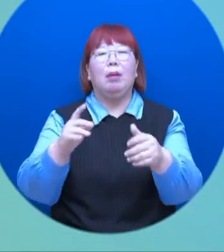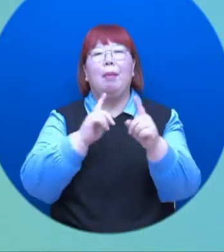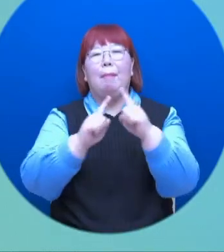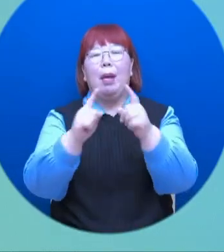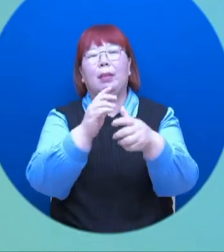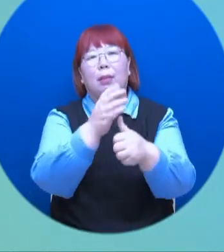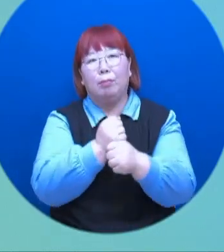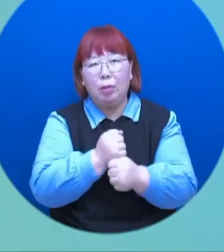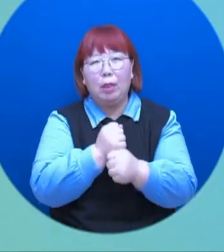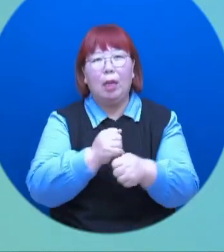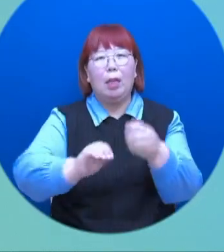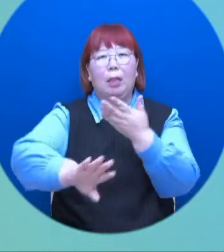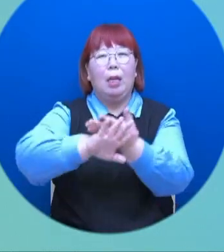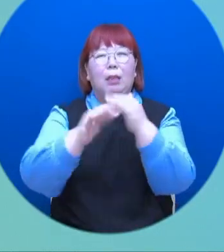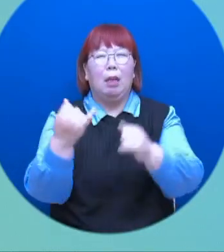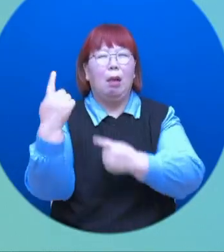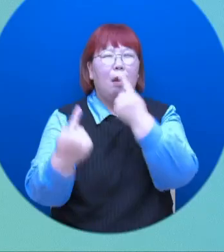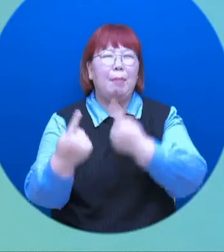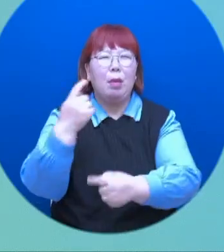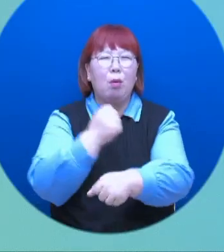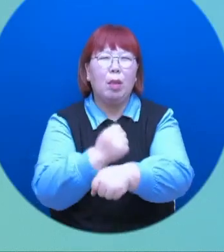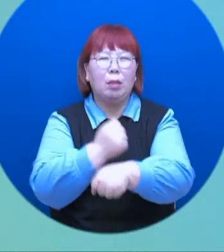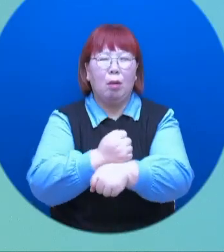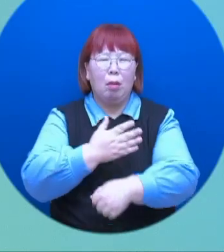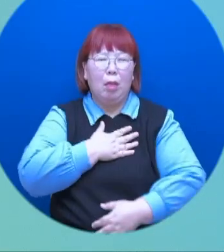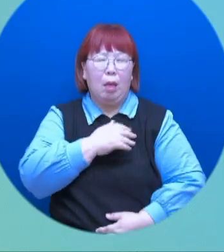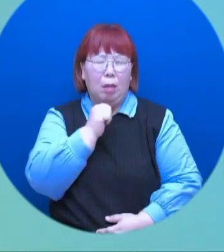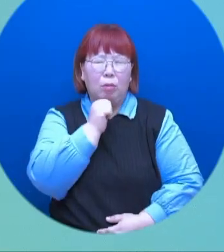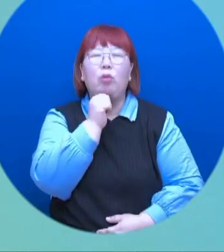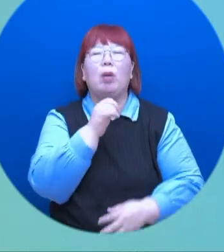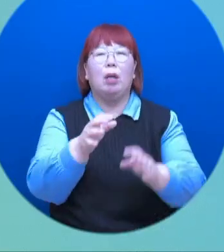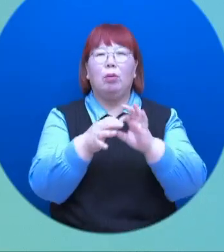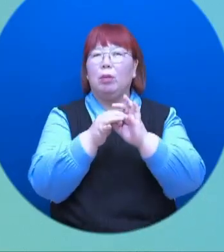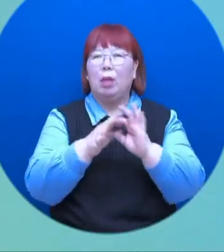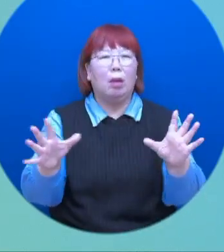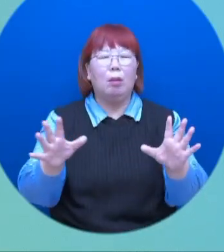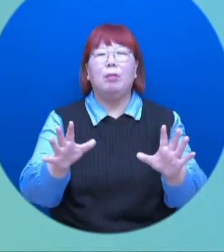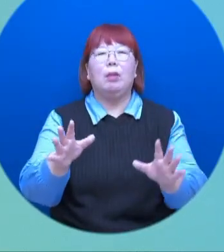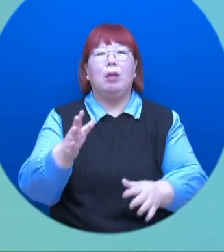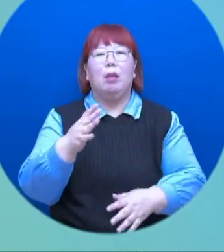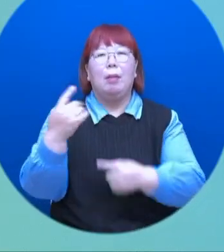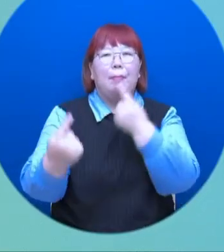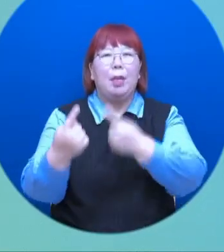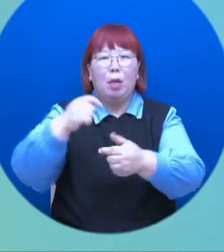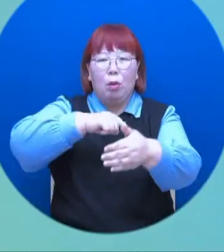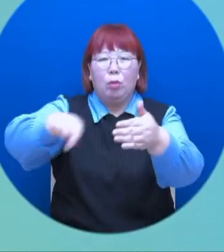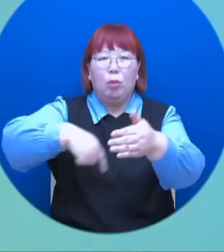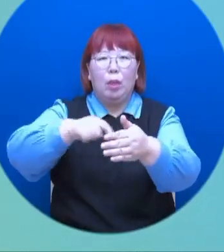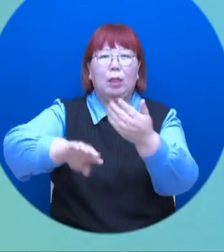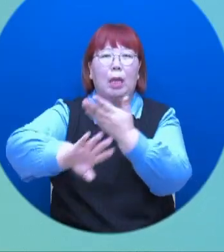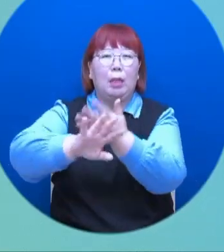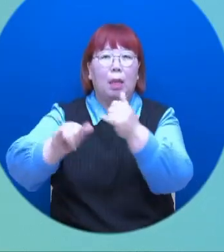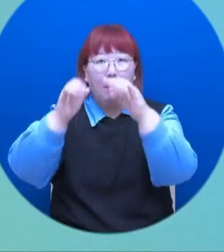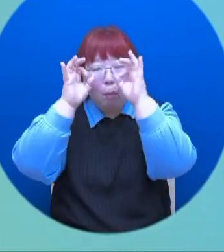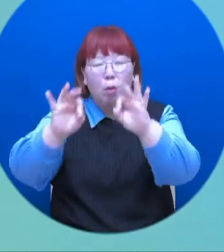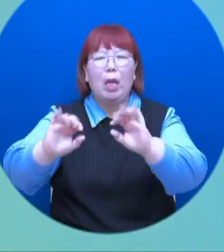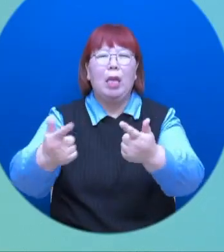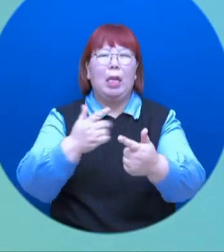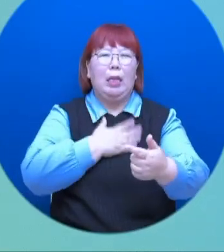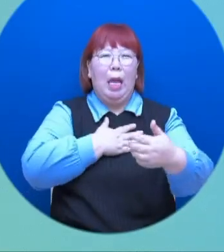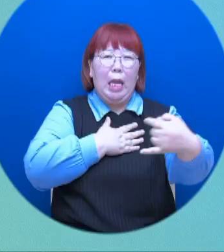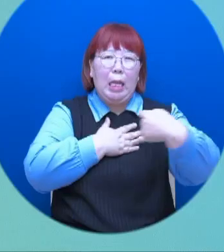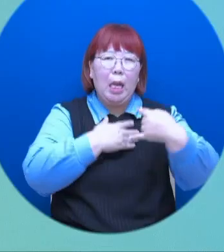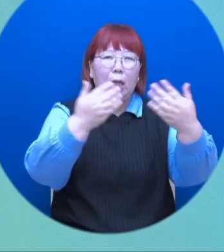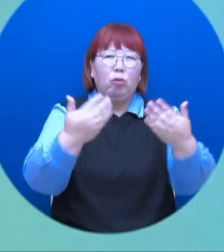거예요. 남들과 비교하여 자신이 초라할지라도 비교 속에 남들을 보는 게 아니라 나에게 주시는 말씀을